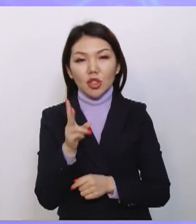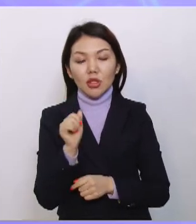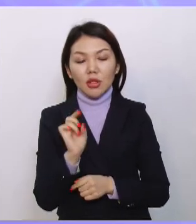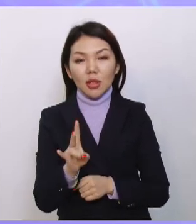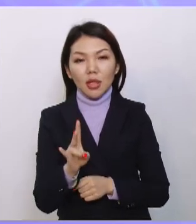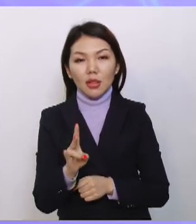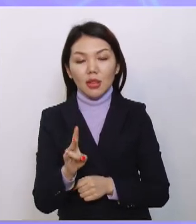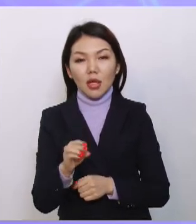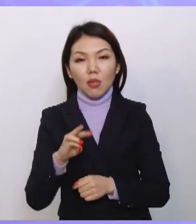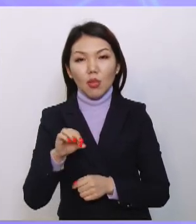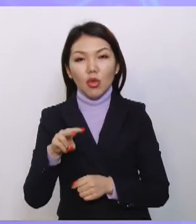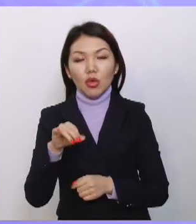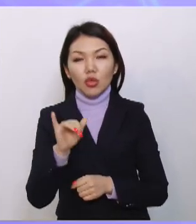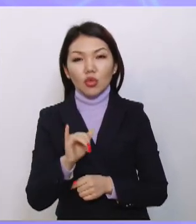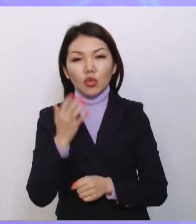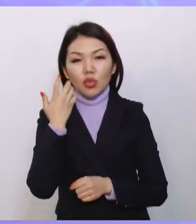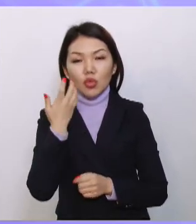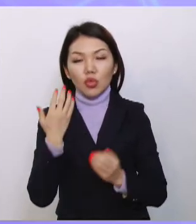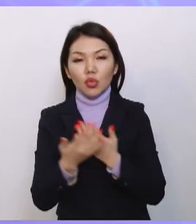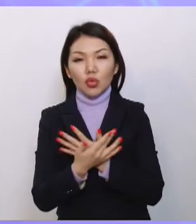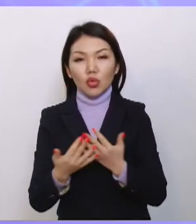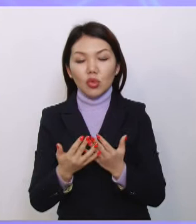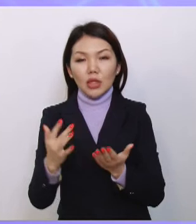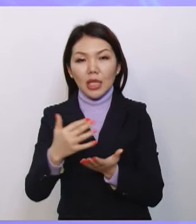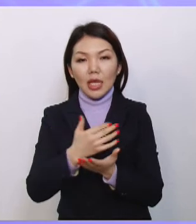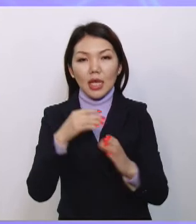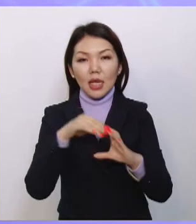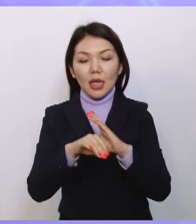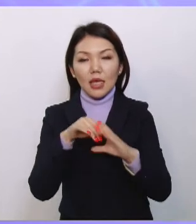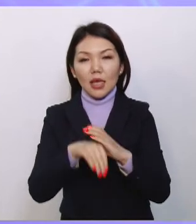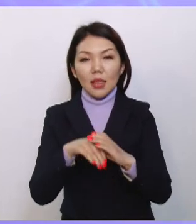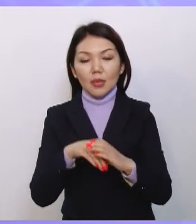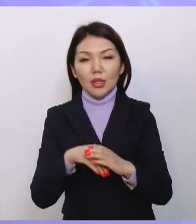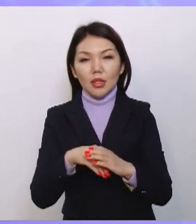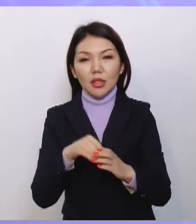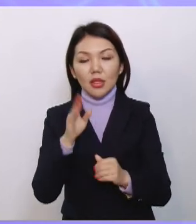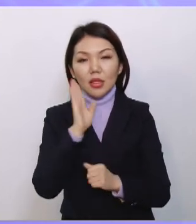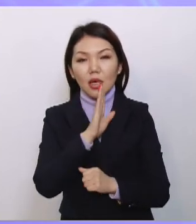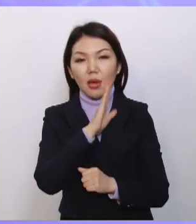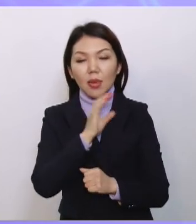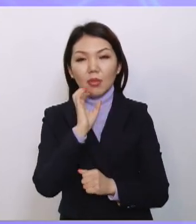Чоң энем менен апам жемиштерден кыям, шире жасашат.